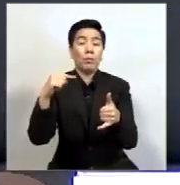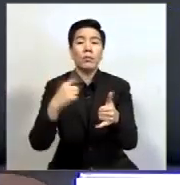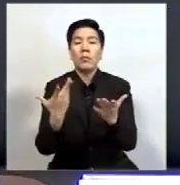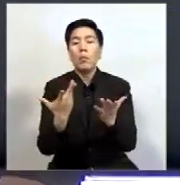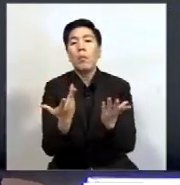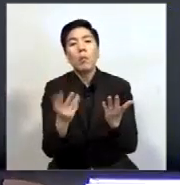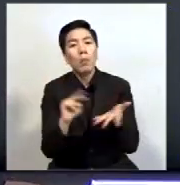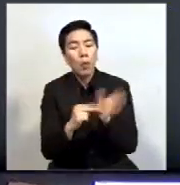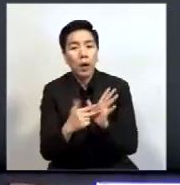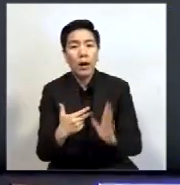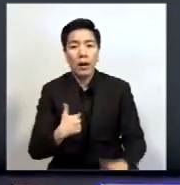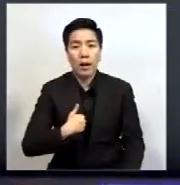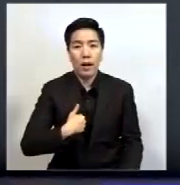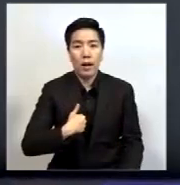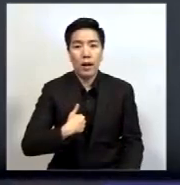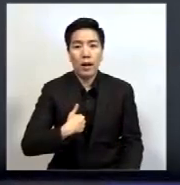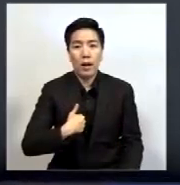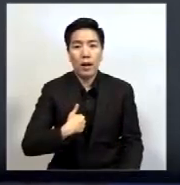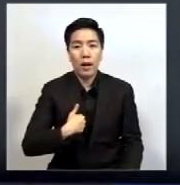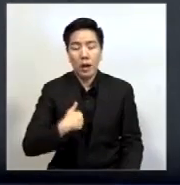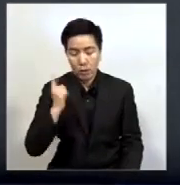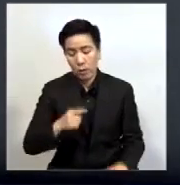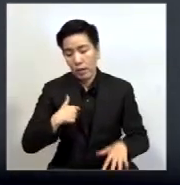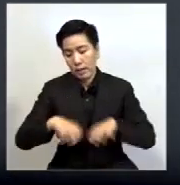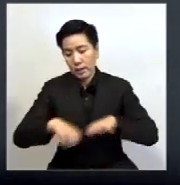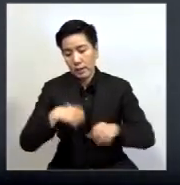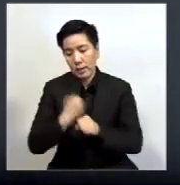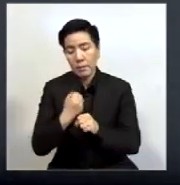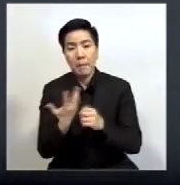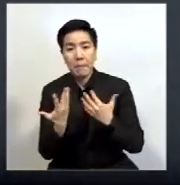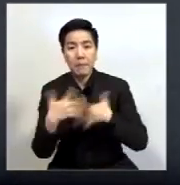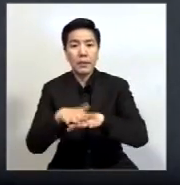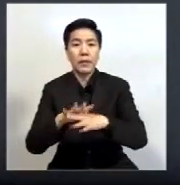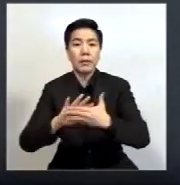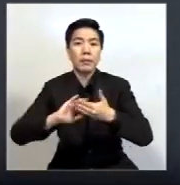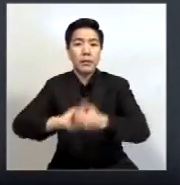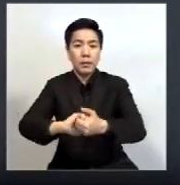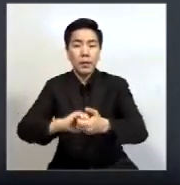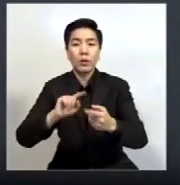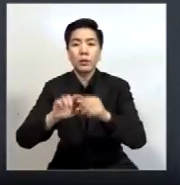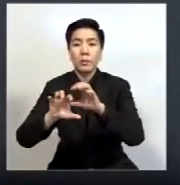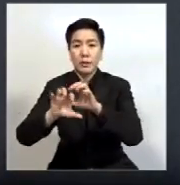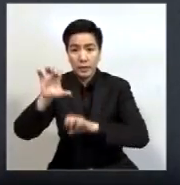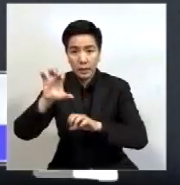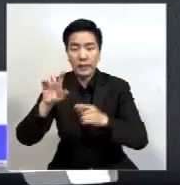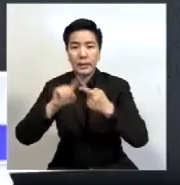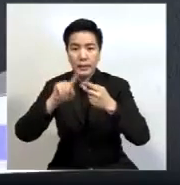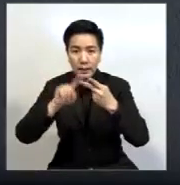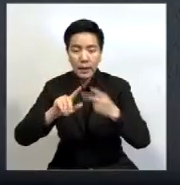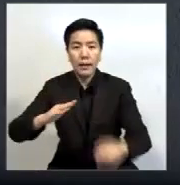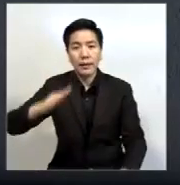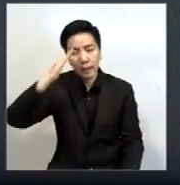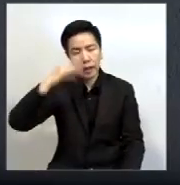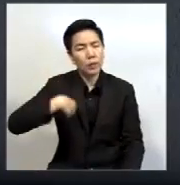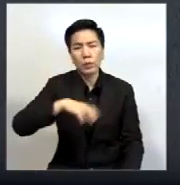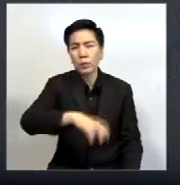าเราได้ดําเนินการไม่ว่าจะเป็นการประสานความร่วมมือกับทางมหาดไทยกับทางทหารและทุกหน่วยง